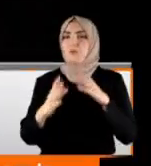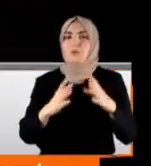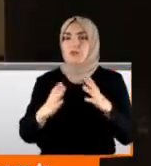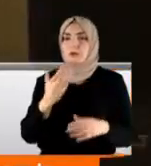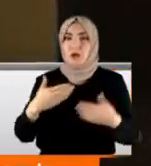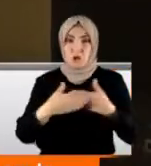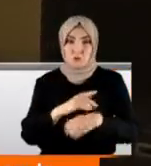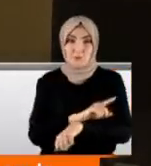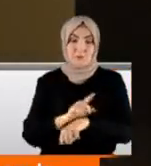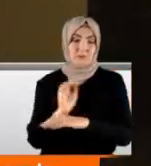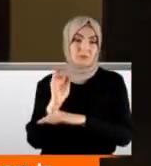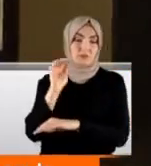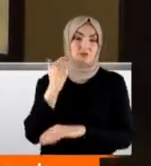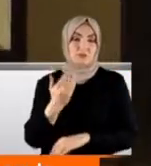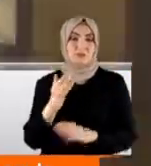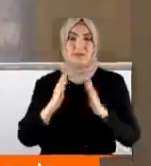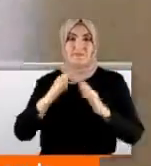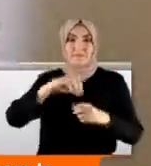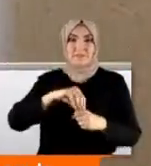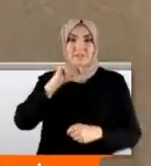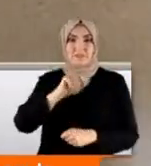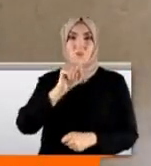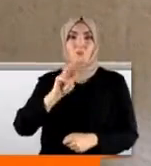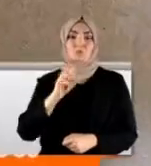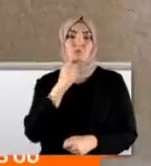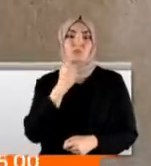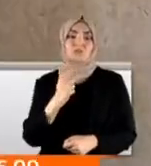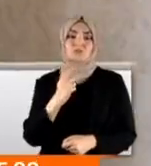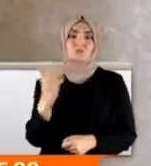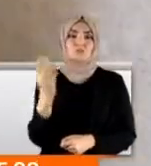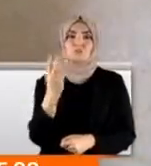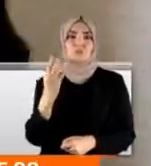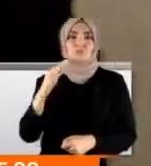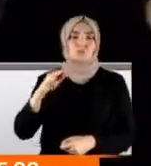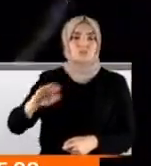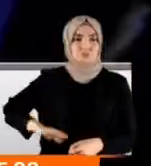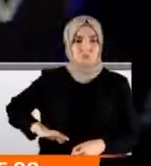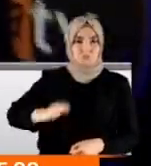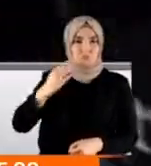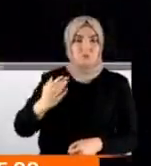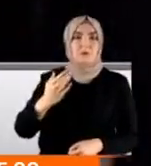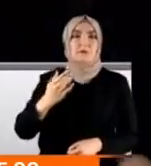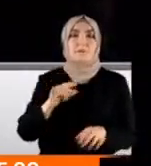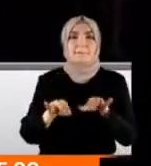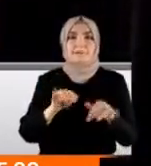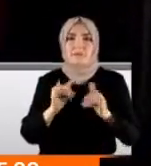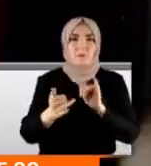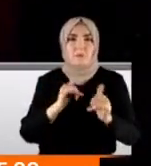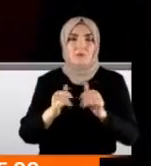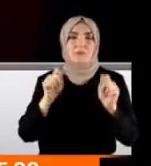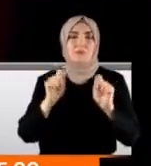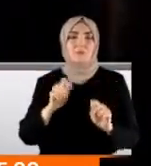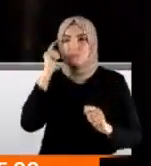saatlerinde yaşandı. Evde bulunan 13 yaşındaki 3 çocuk bilgisayar oyunu oynuyordu. Aralarında tartışma çıktı. Tartışma bir anda kavgaya